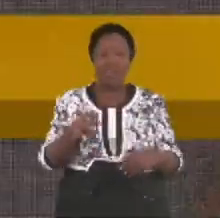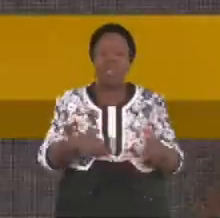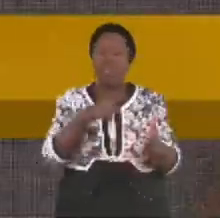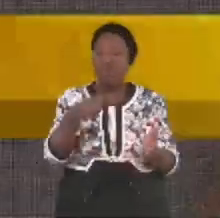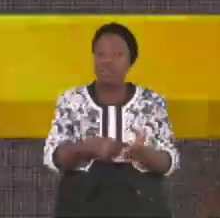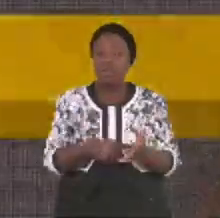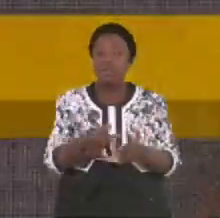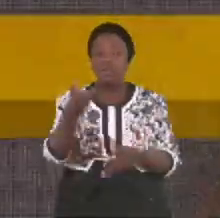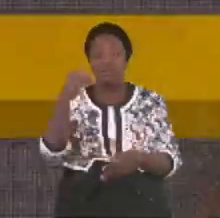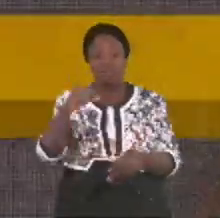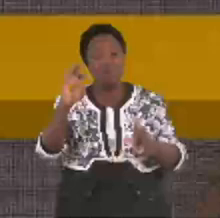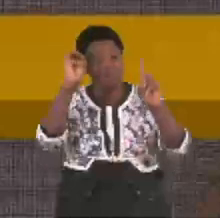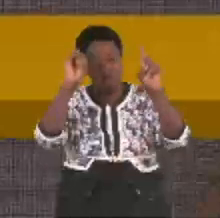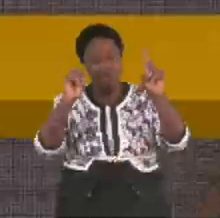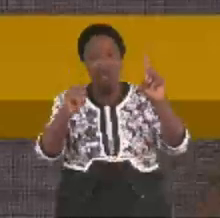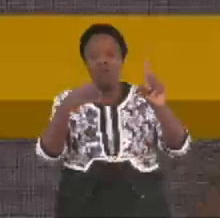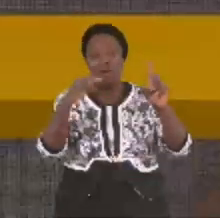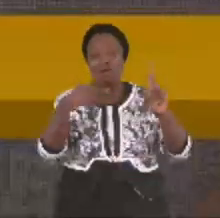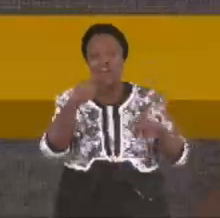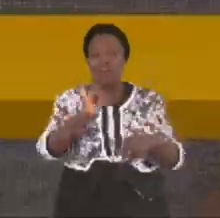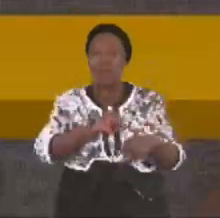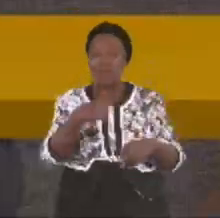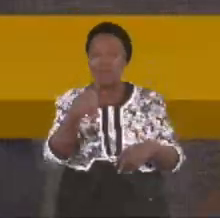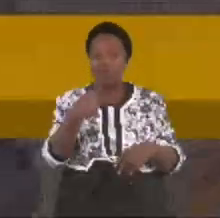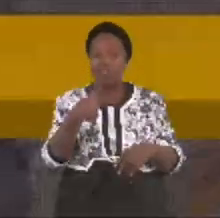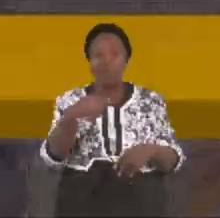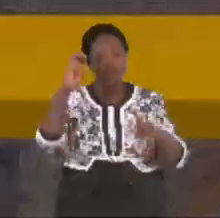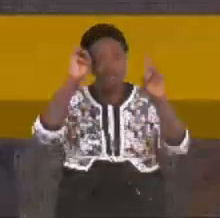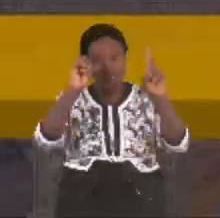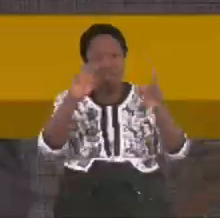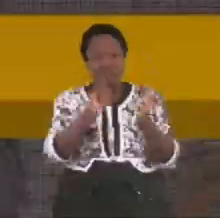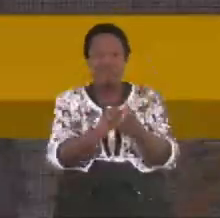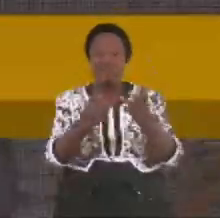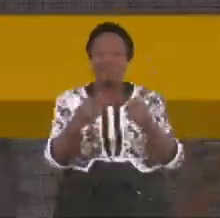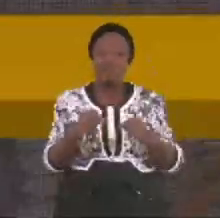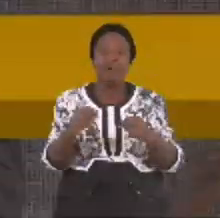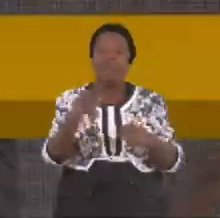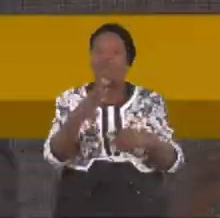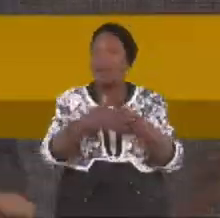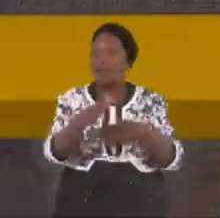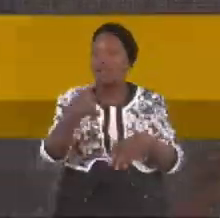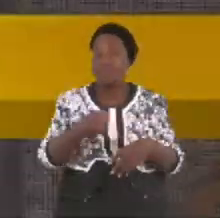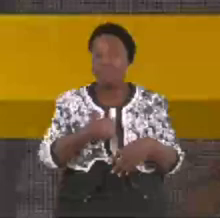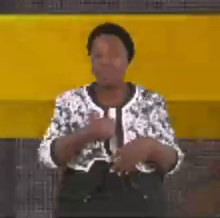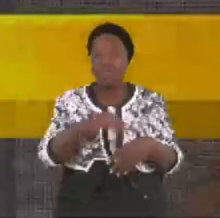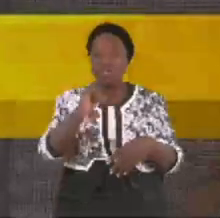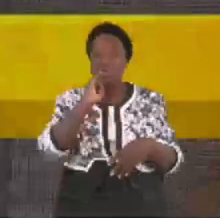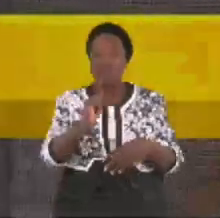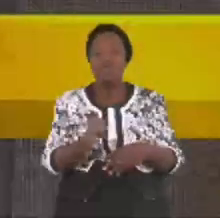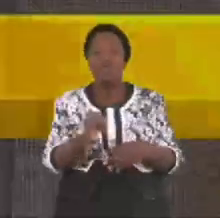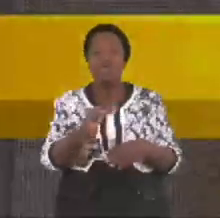j'ai dit, celui qui vient après moi, celui qui vient après moi m'a